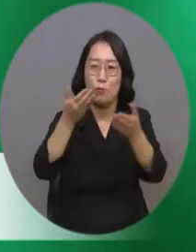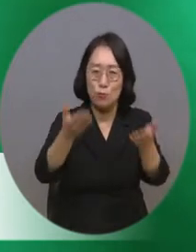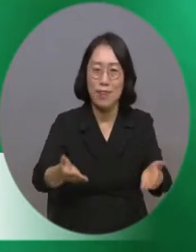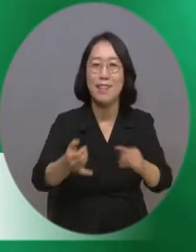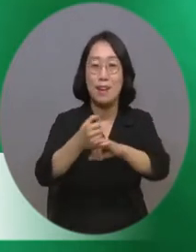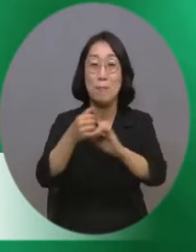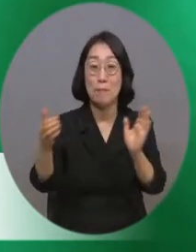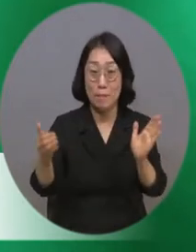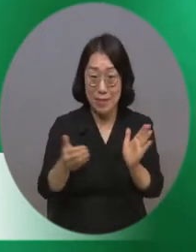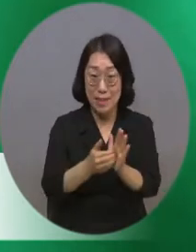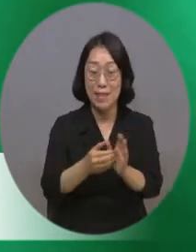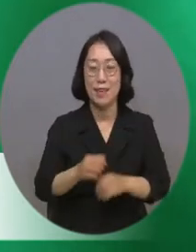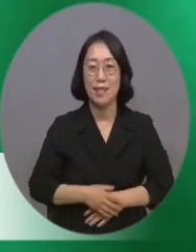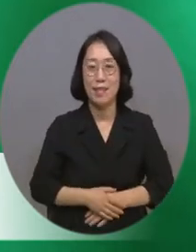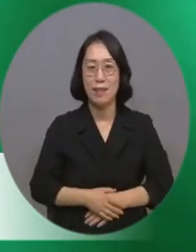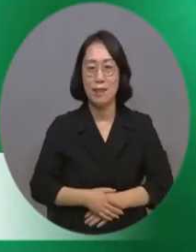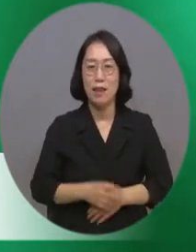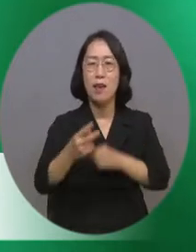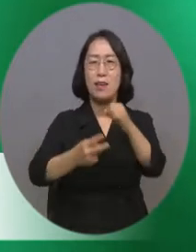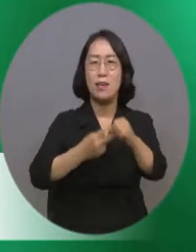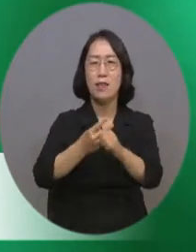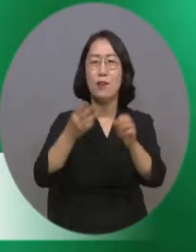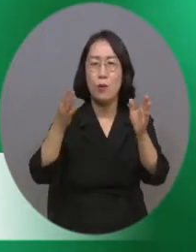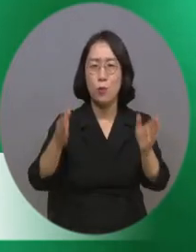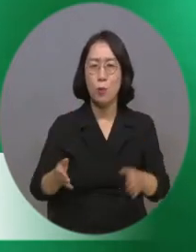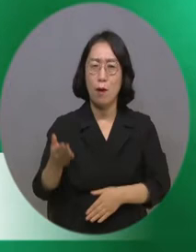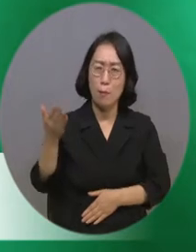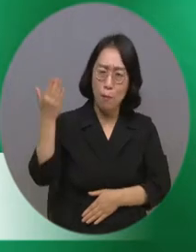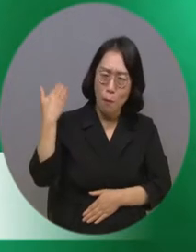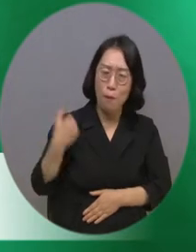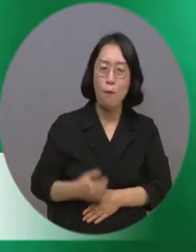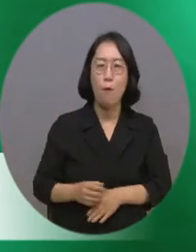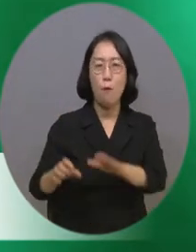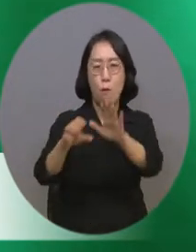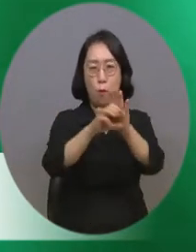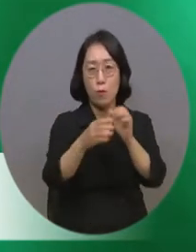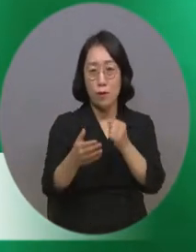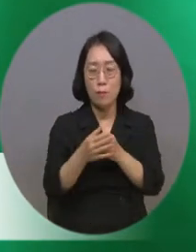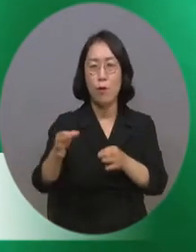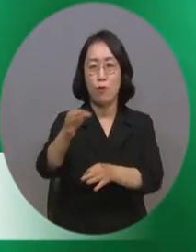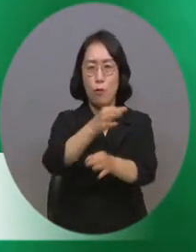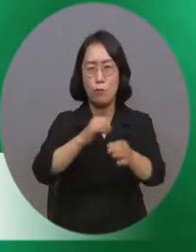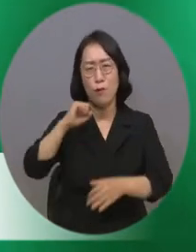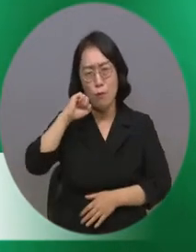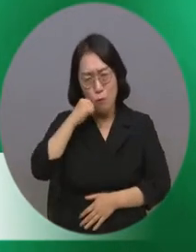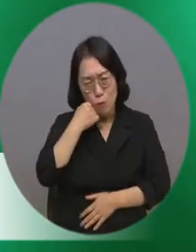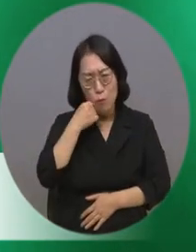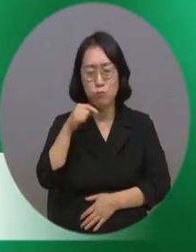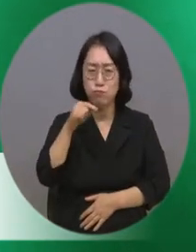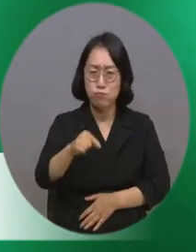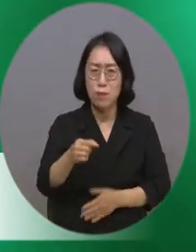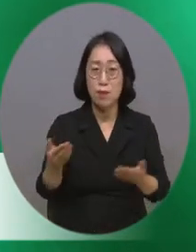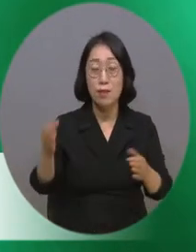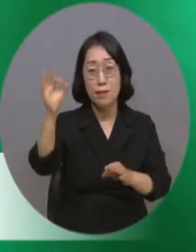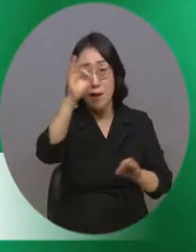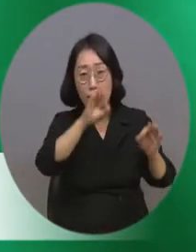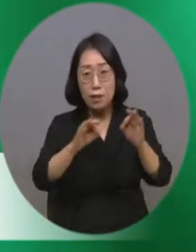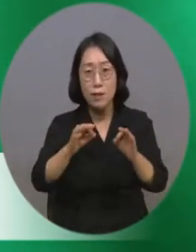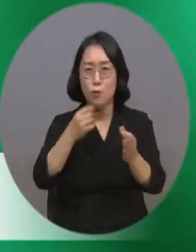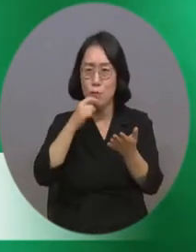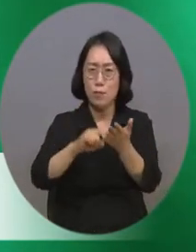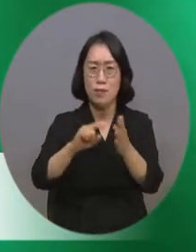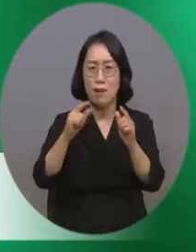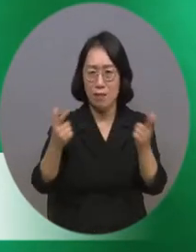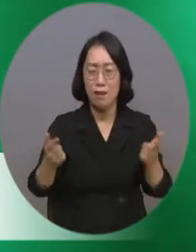약속드렸습니다. 지난 2년간 코로나로 경제적 어려움이 가중되면서 일자리 구하기가 쉽지 않았습니다.